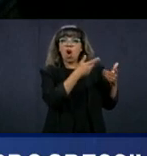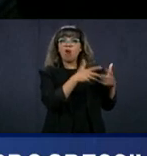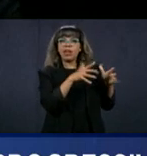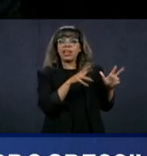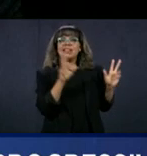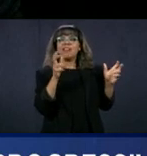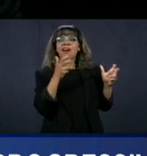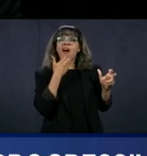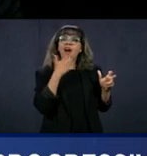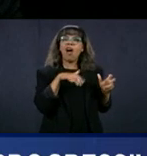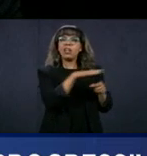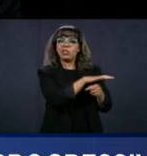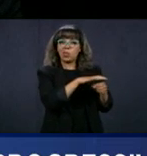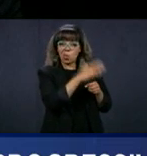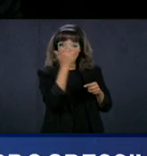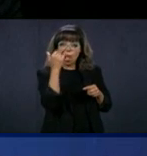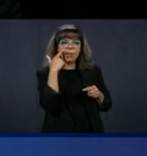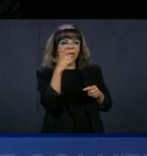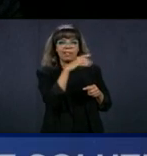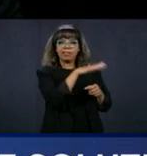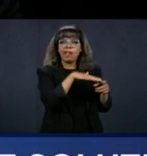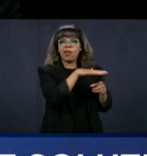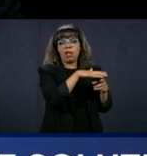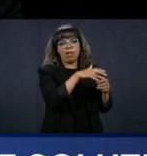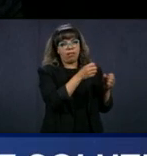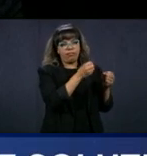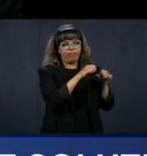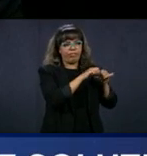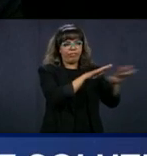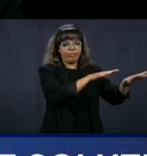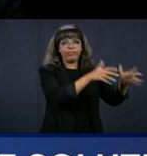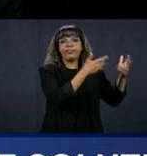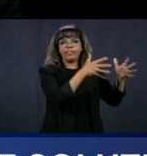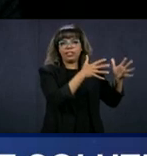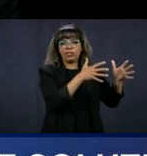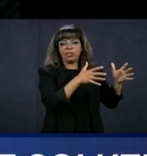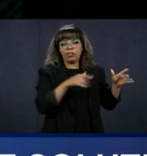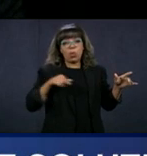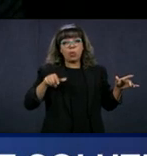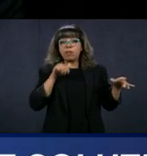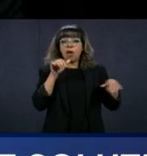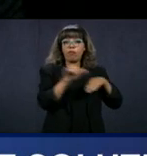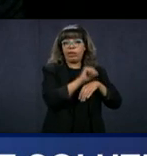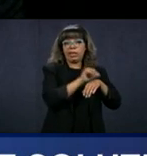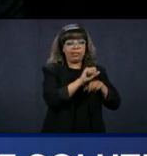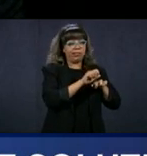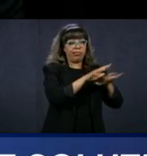risque de transmission. Mais autrement, et l'autre point,